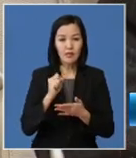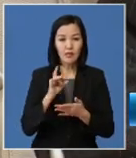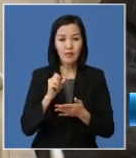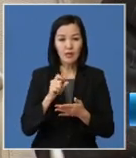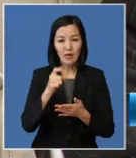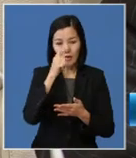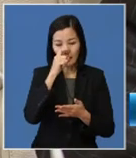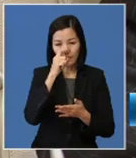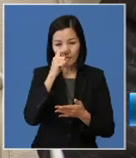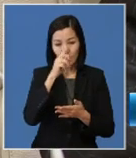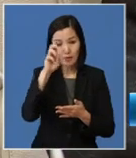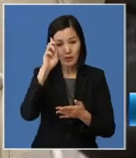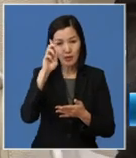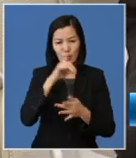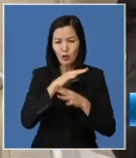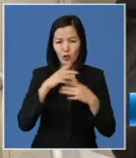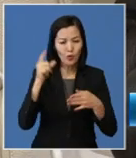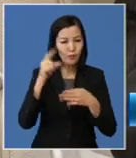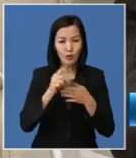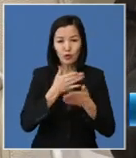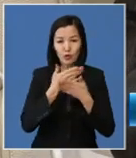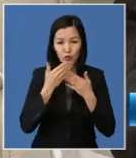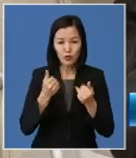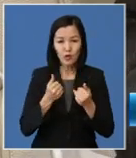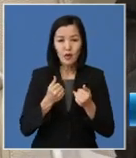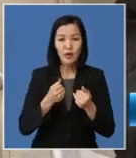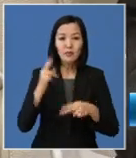салынған мешіт жоқ. Сондықтан бірақ мешіттің